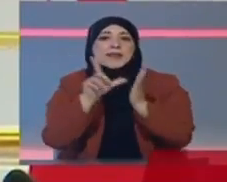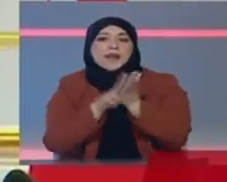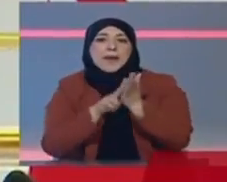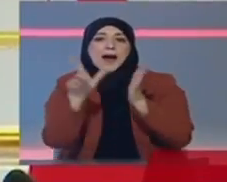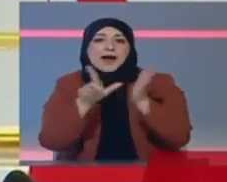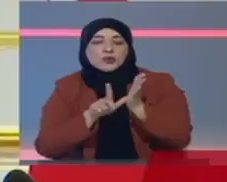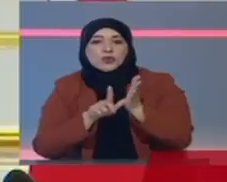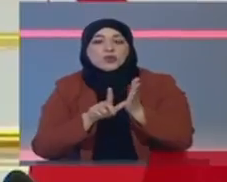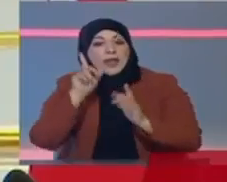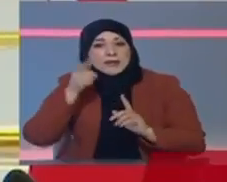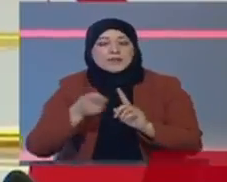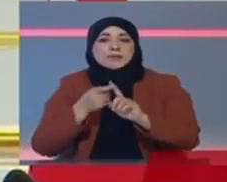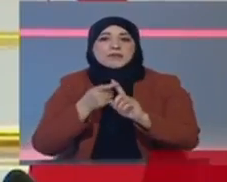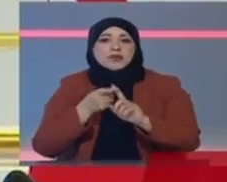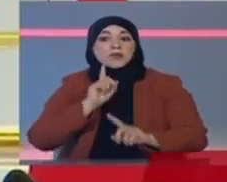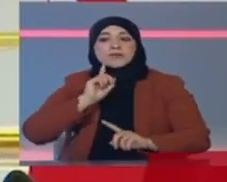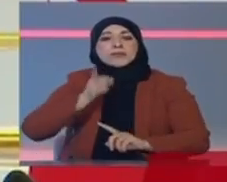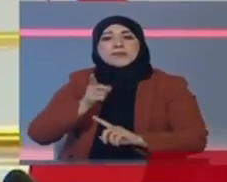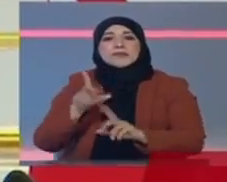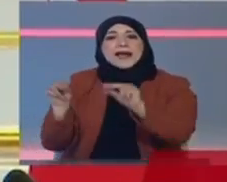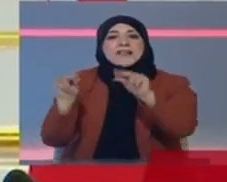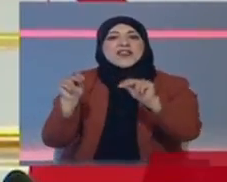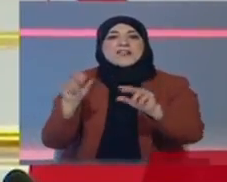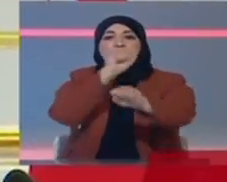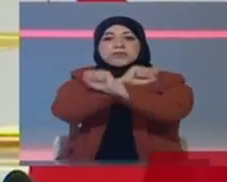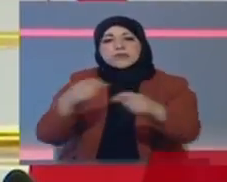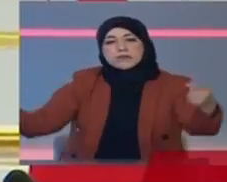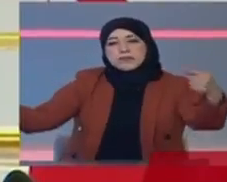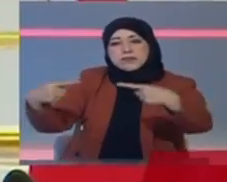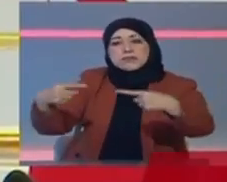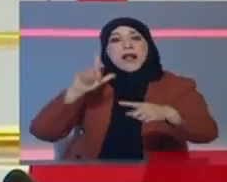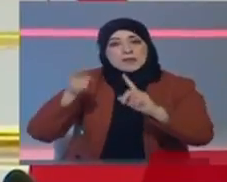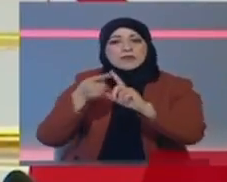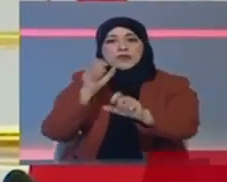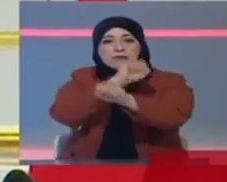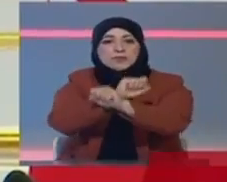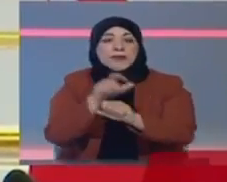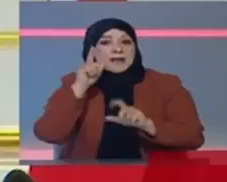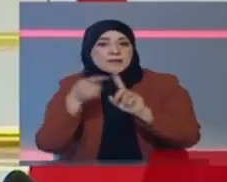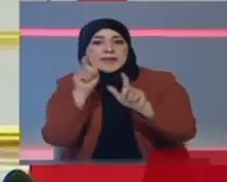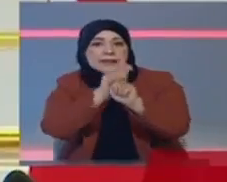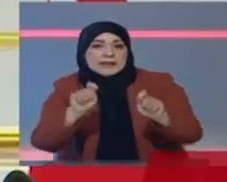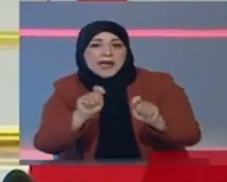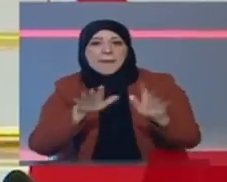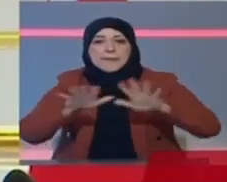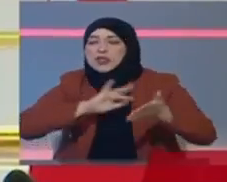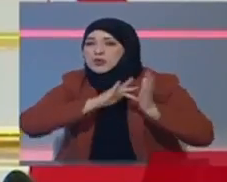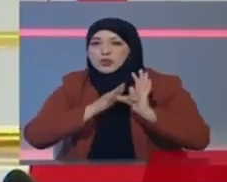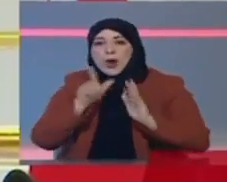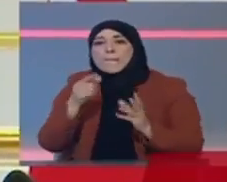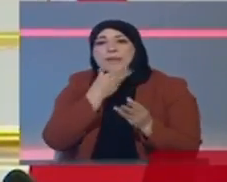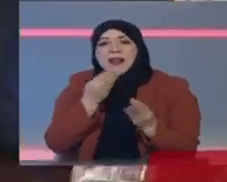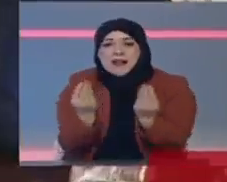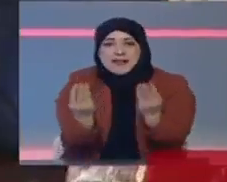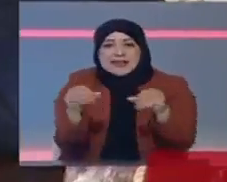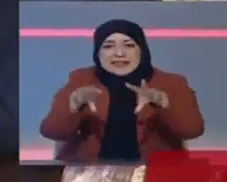يجب ان يعاقب كمجرمي حرب لان هناك بالنسبه الى ماده السيد مثلا في